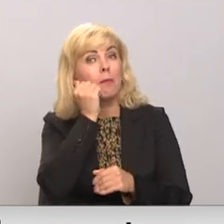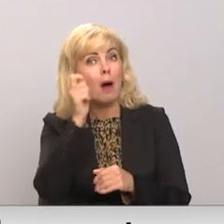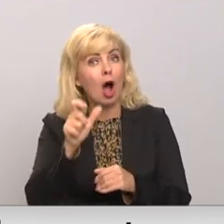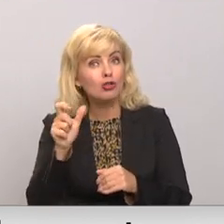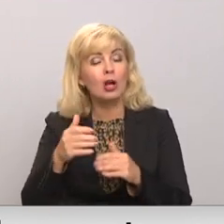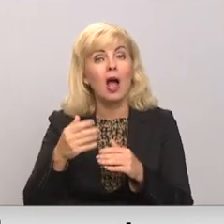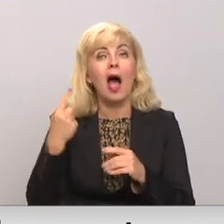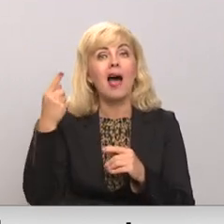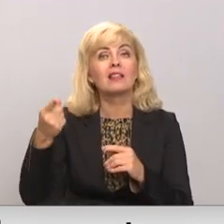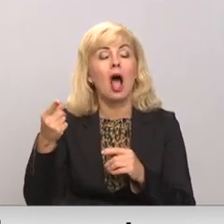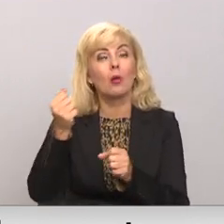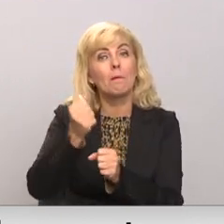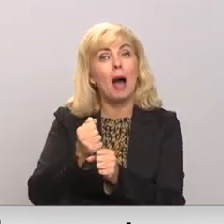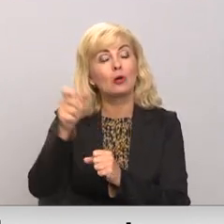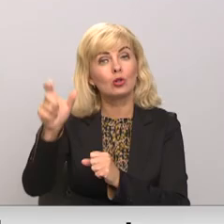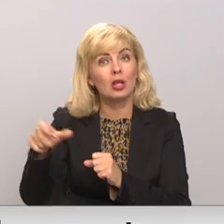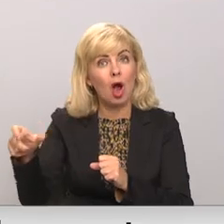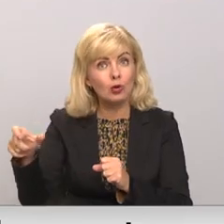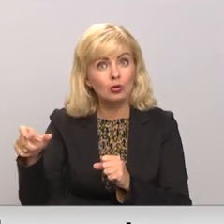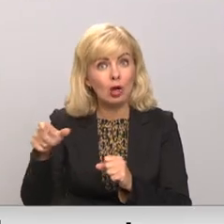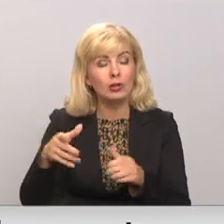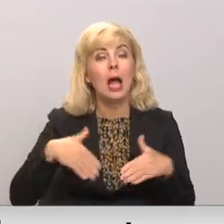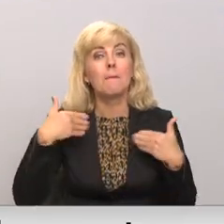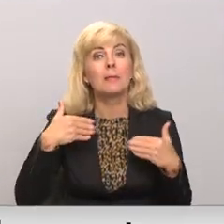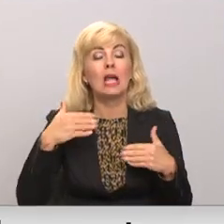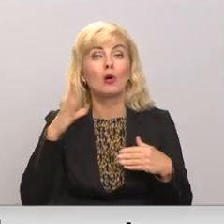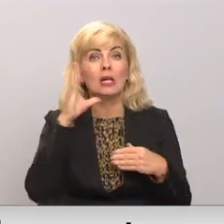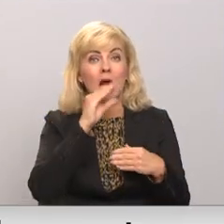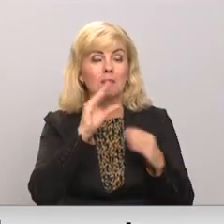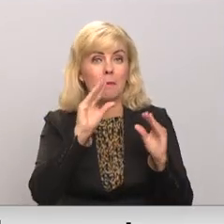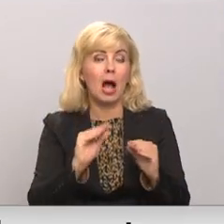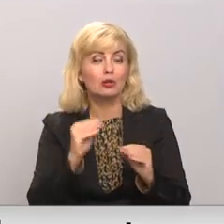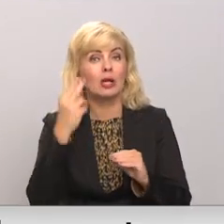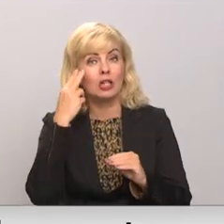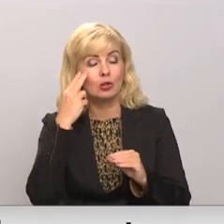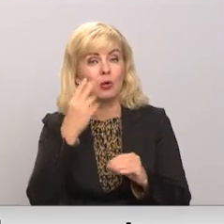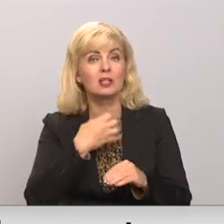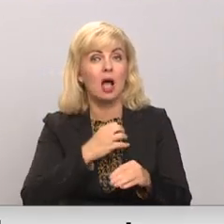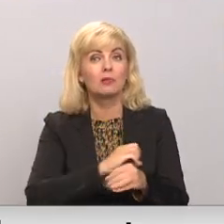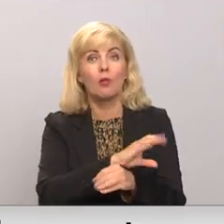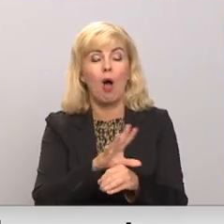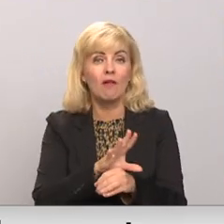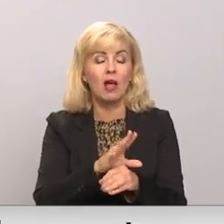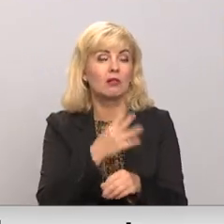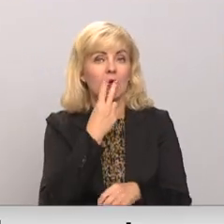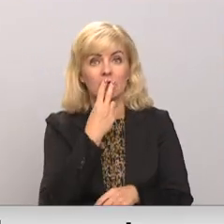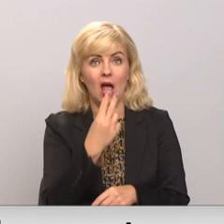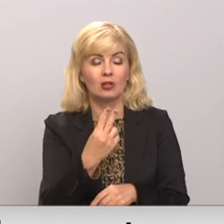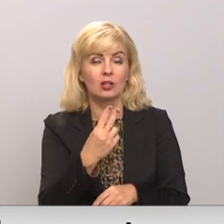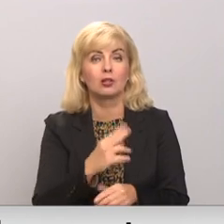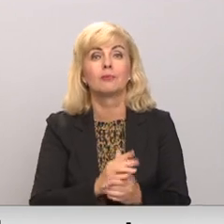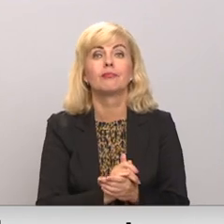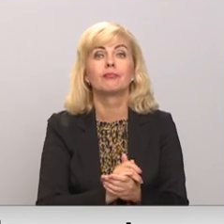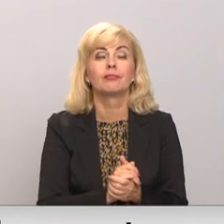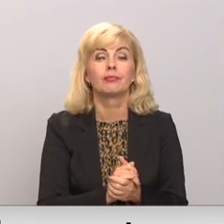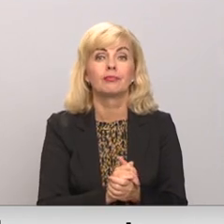un attālāku pagastu ļaudis, kuru acīs prieku par iespēju mazināt risku saslimt ar Covid neredz. Kas tad